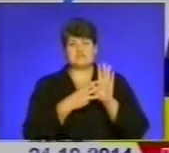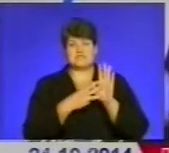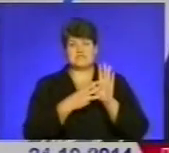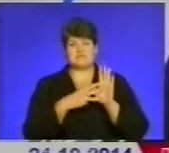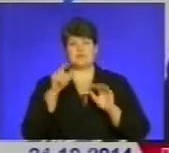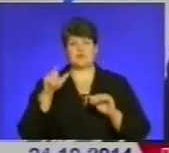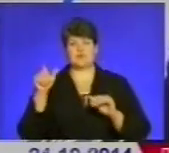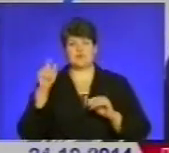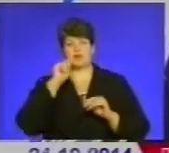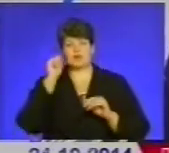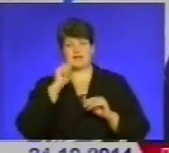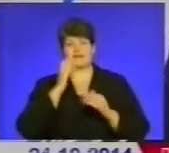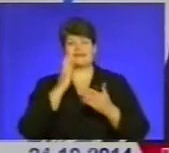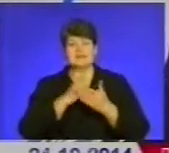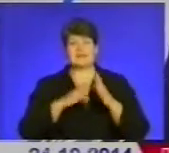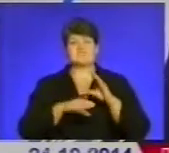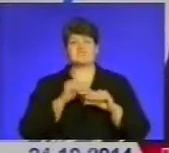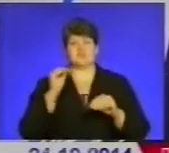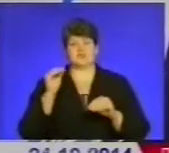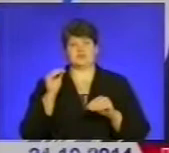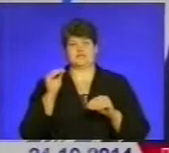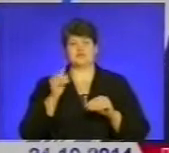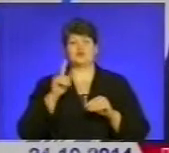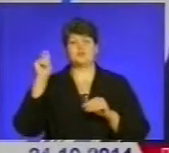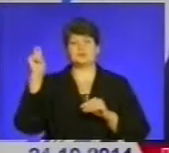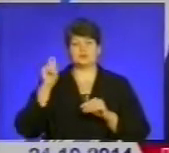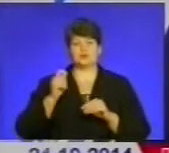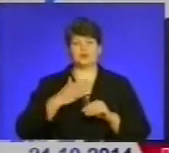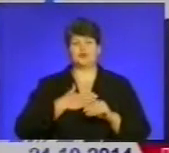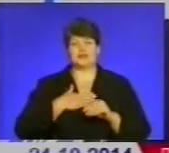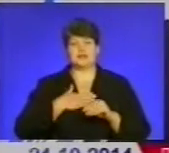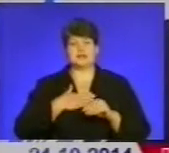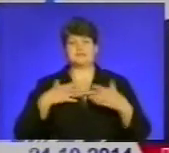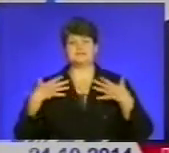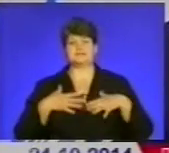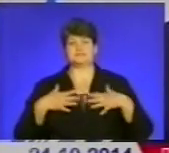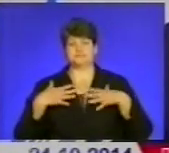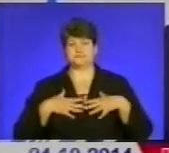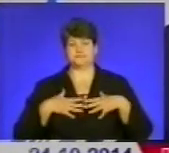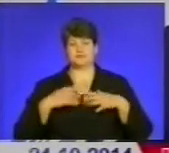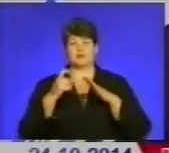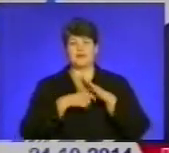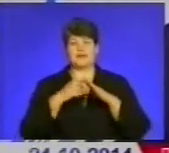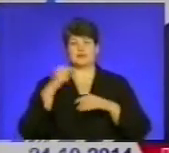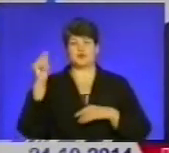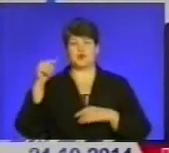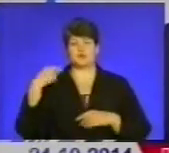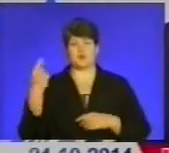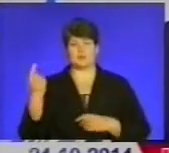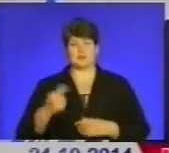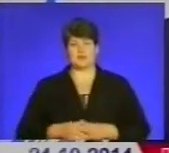України, які є виборцями, що прибули до нас з Автономної Республіки Крим, Донецької та Луганської